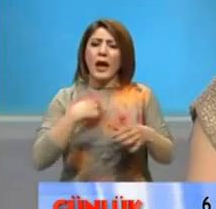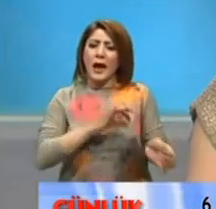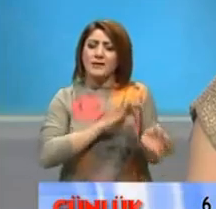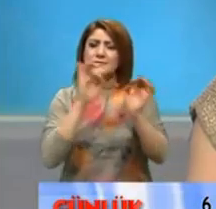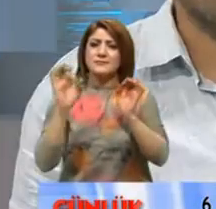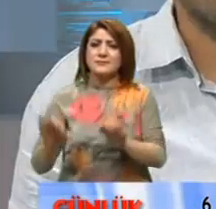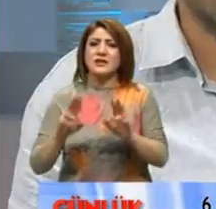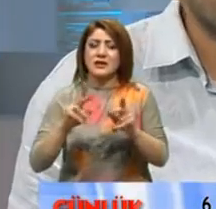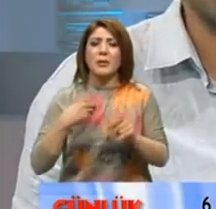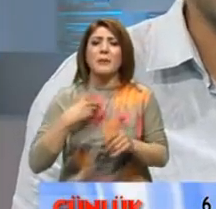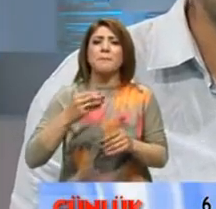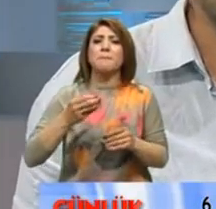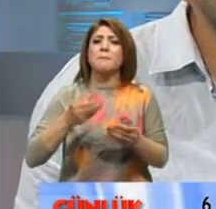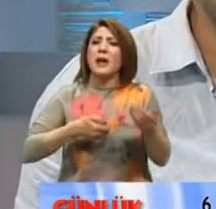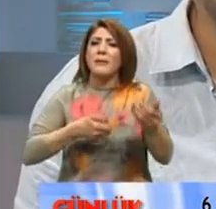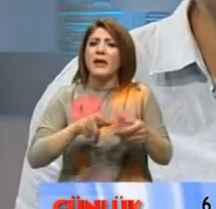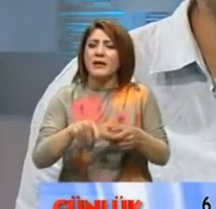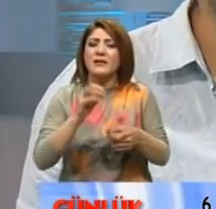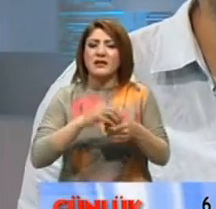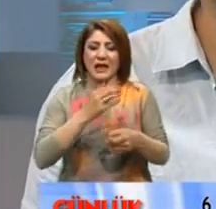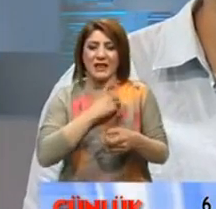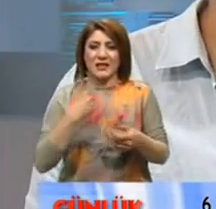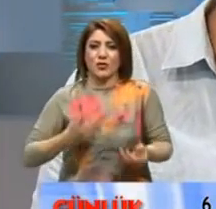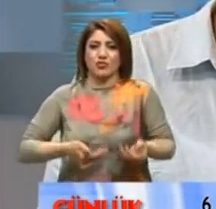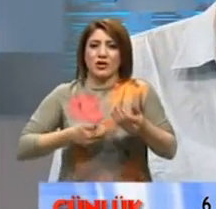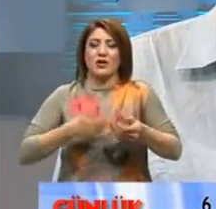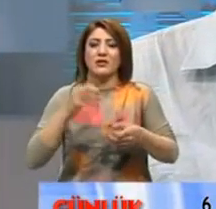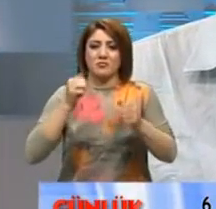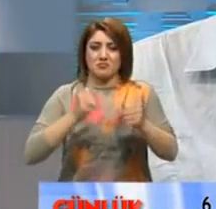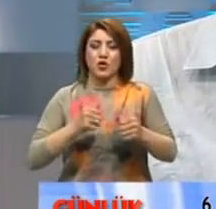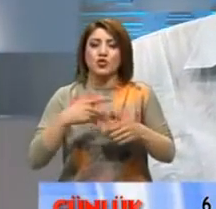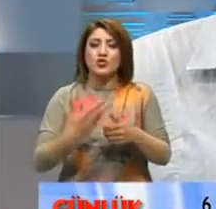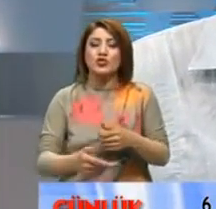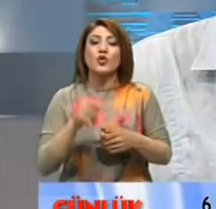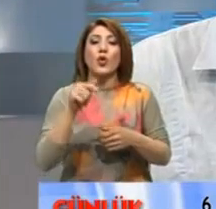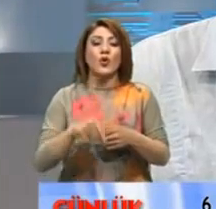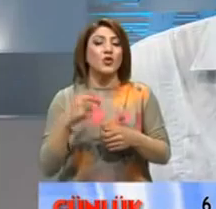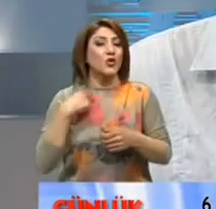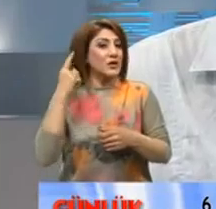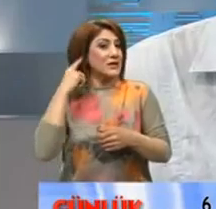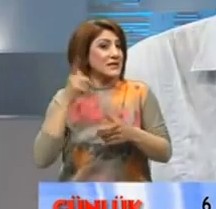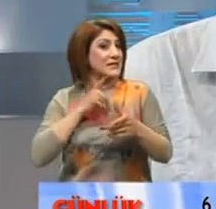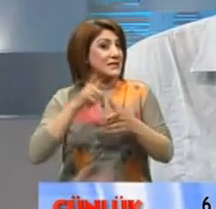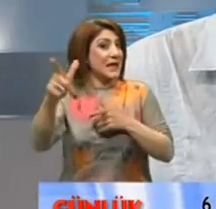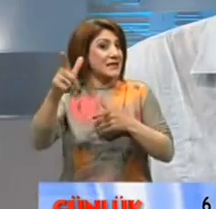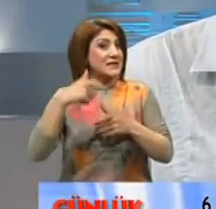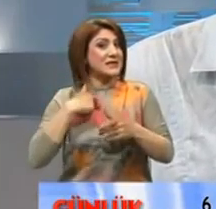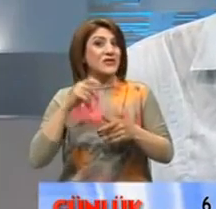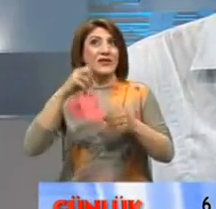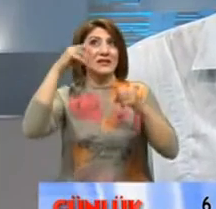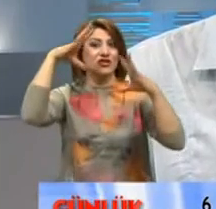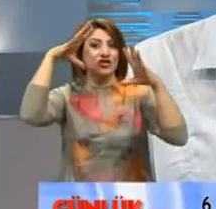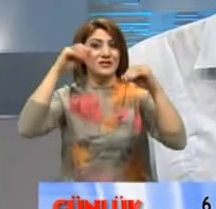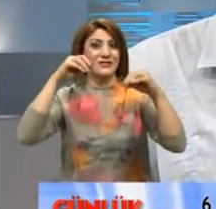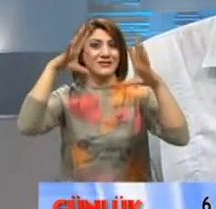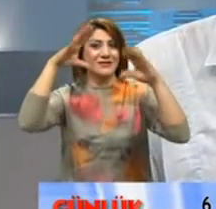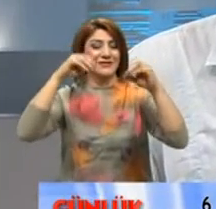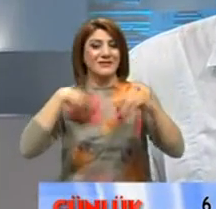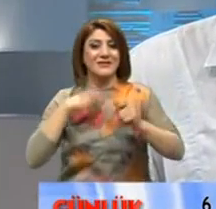hani bebeklerin annelerinin kucağında oturduğunu, onlara işte hoparlörden ses dinlettiğimizi, ışıklar yakıp